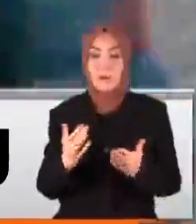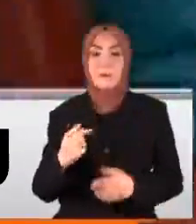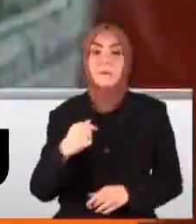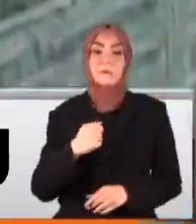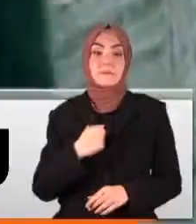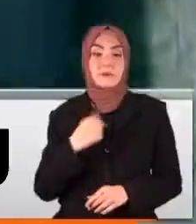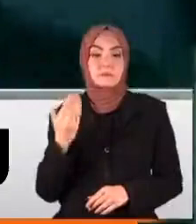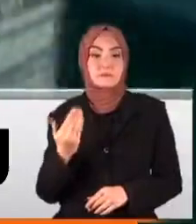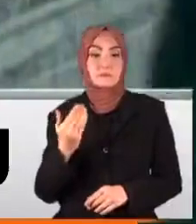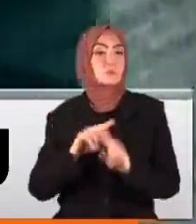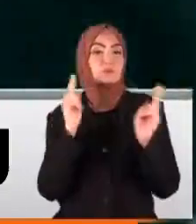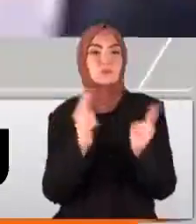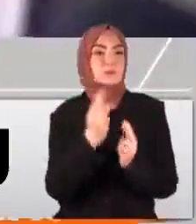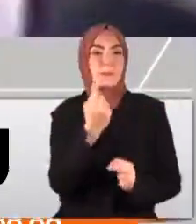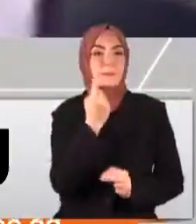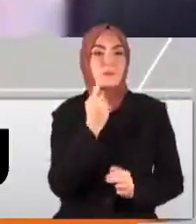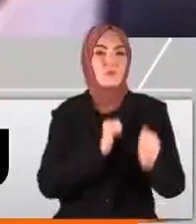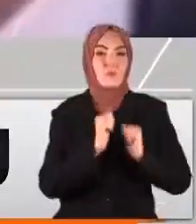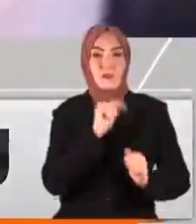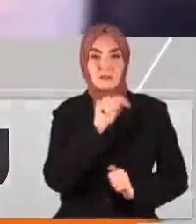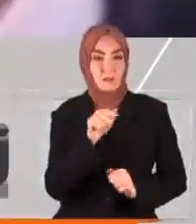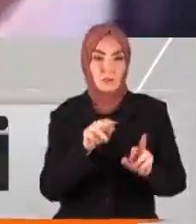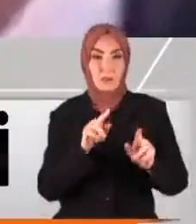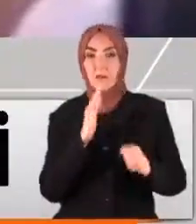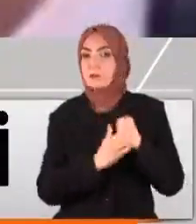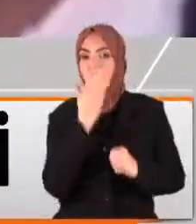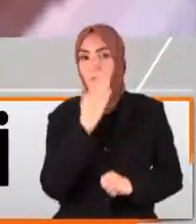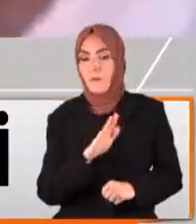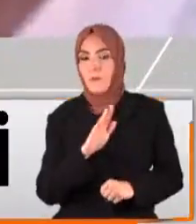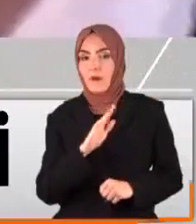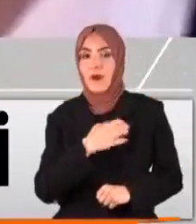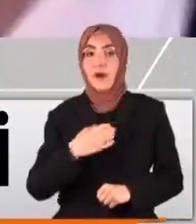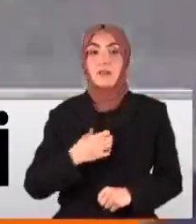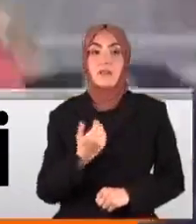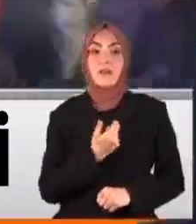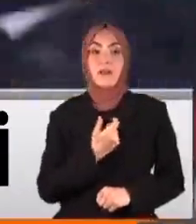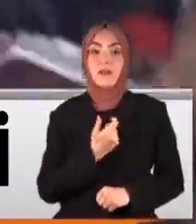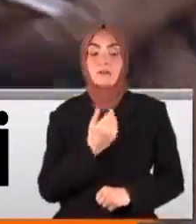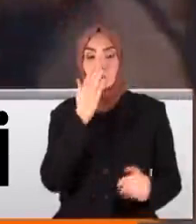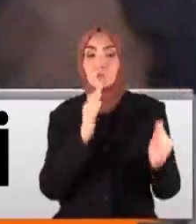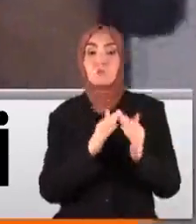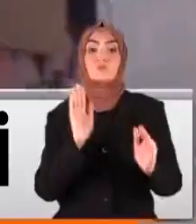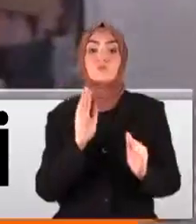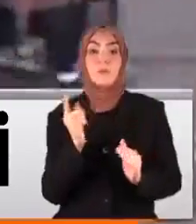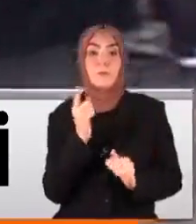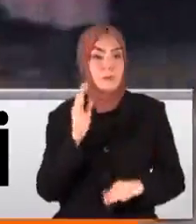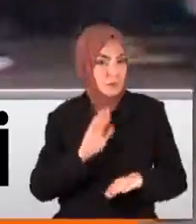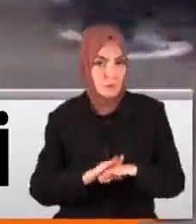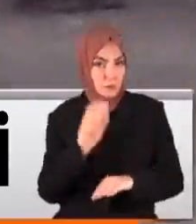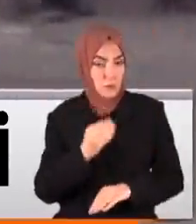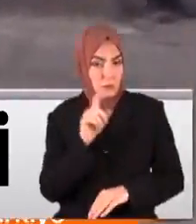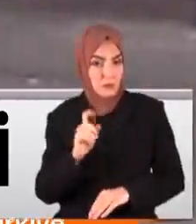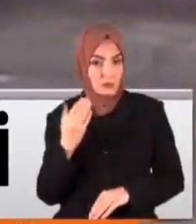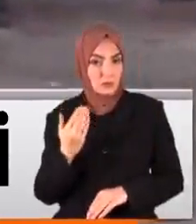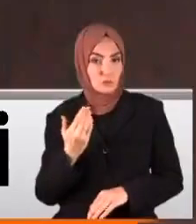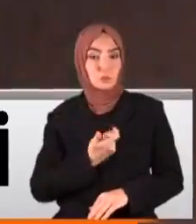hiçbir üniversitesinde böyle bir yasak var. Peki ben o zaman anayasaya aykırı bir uygulamayı yapmamış olurum. Anayasayı. Siz bize zorla hukuksuz bir tavır